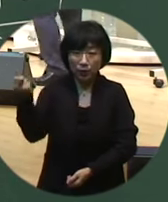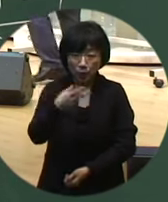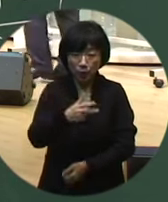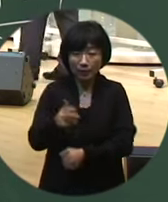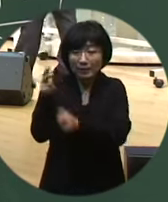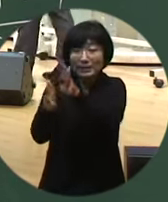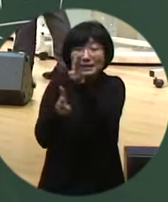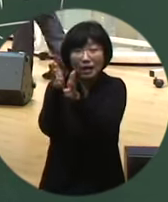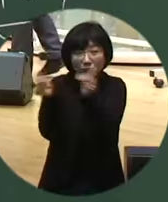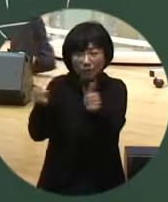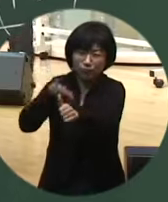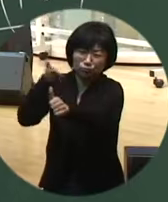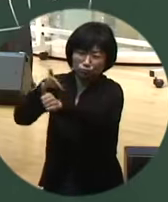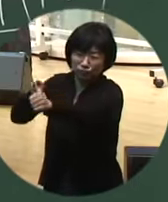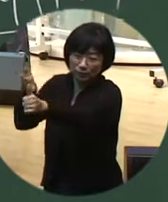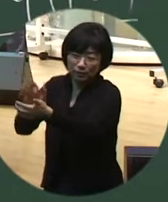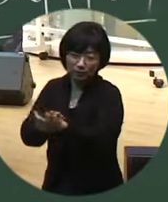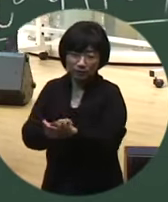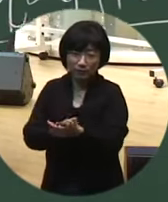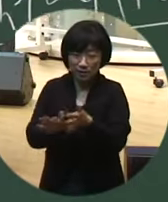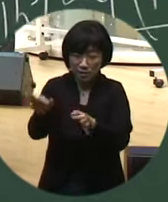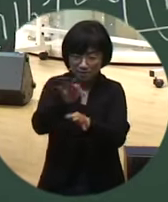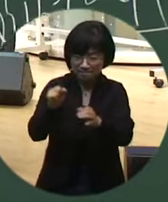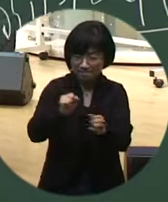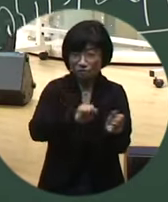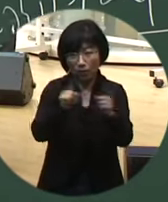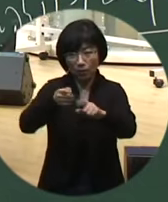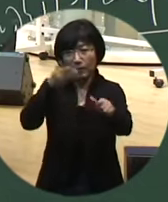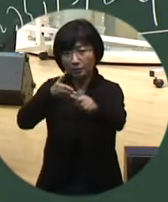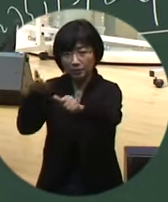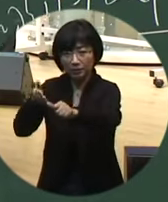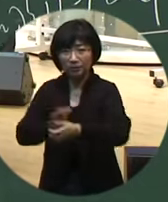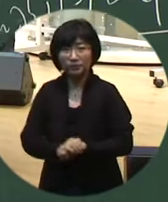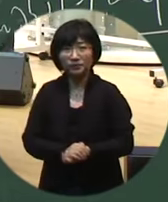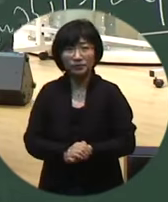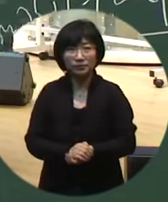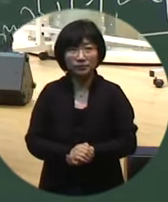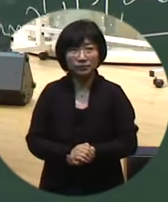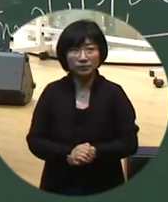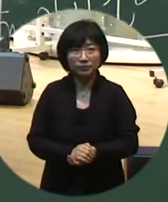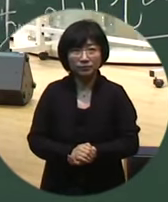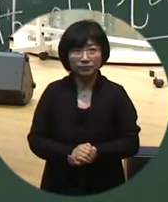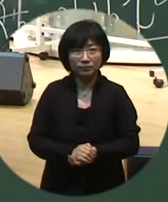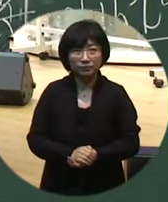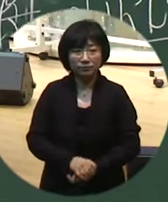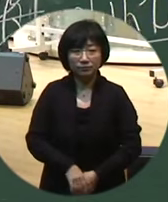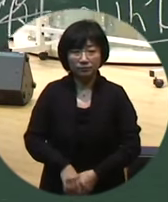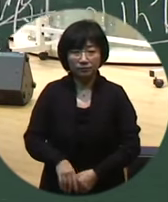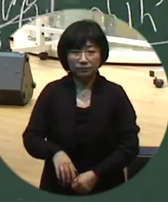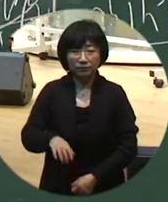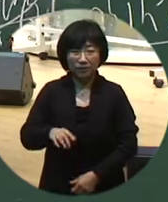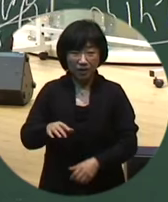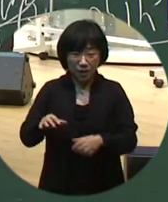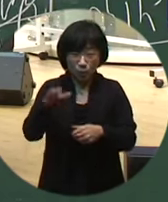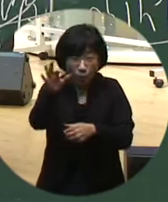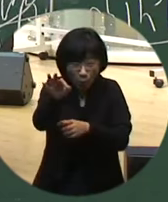must restore the finances. 돈이 없단 말입니까? Does that mean that we don't have money? 아니요. No. 경제관. It's